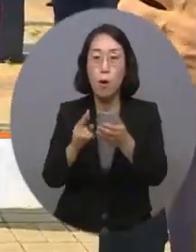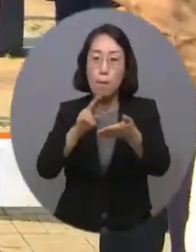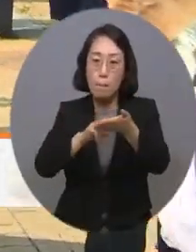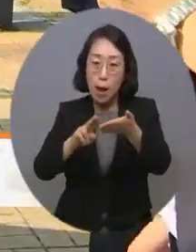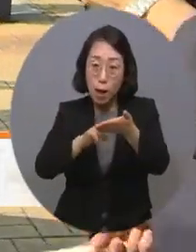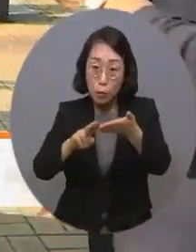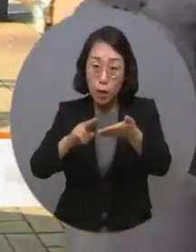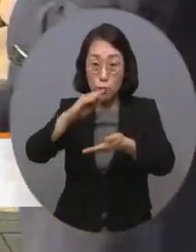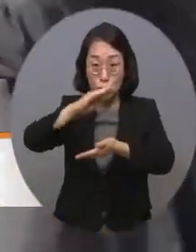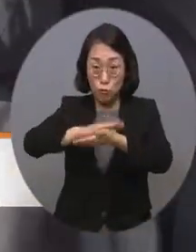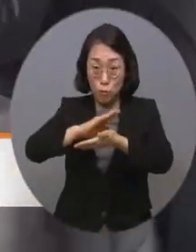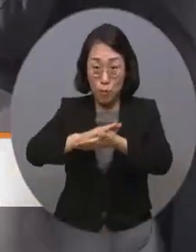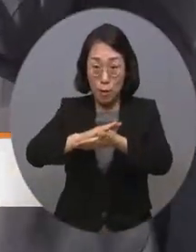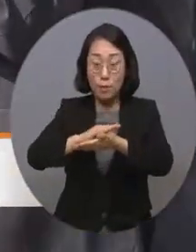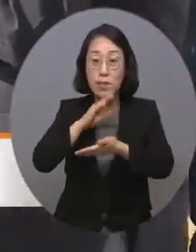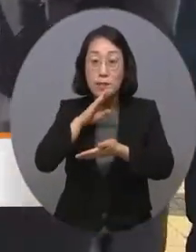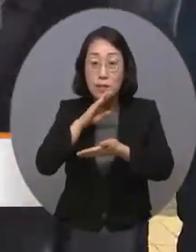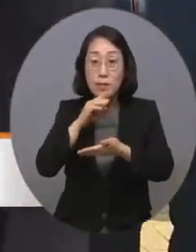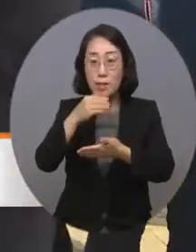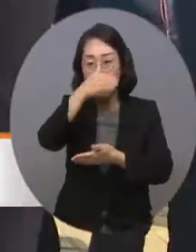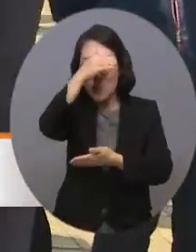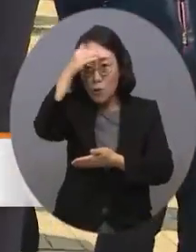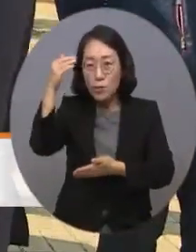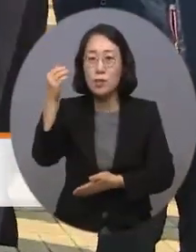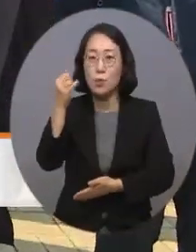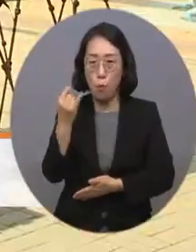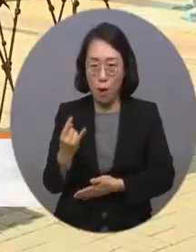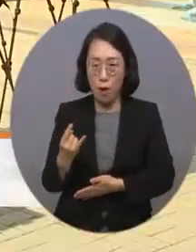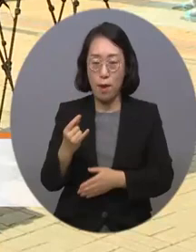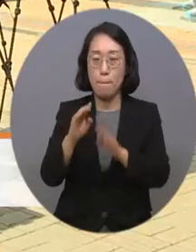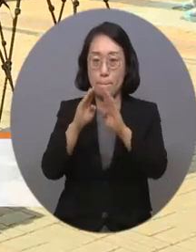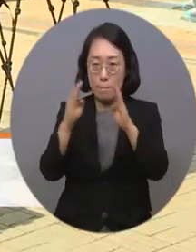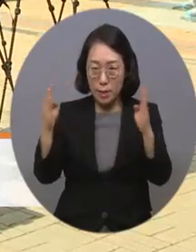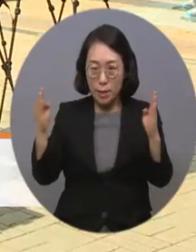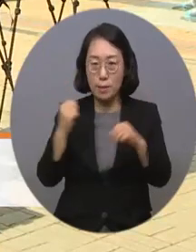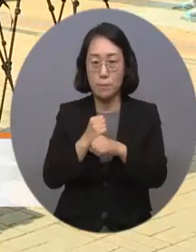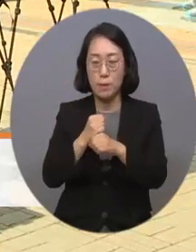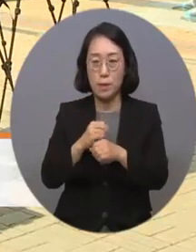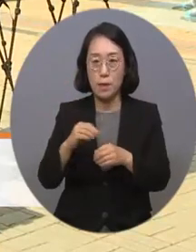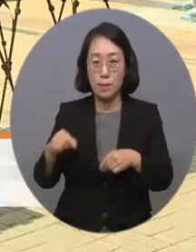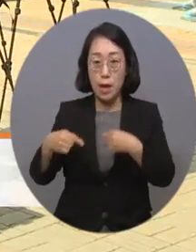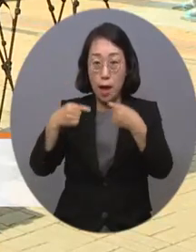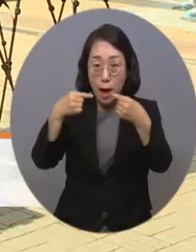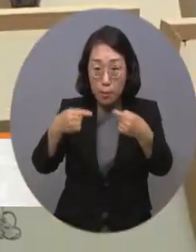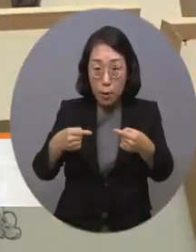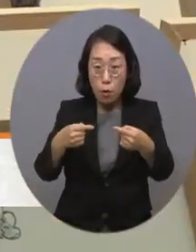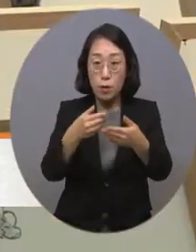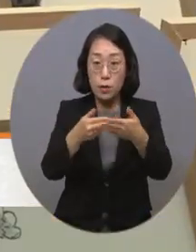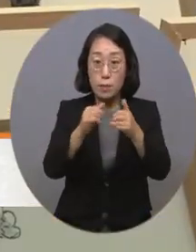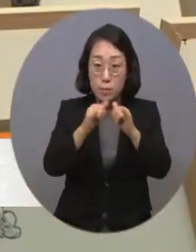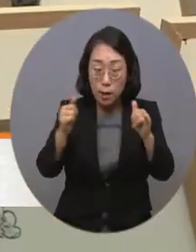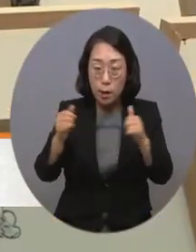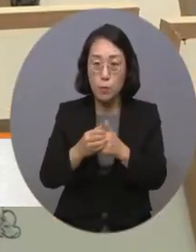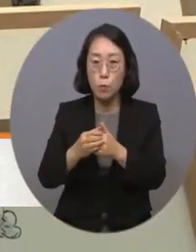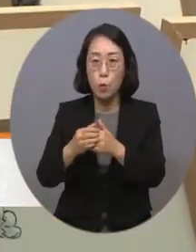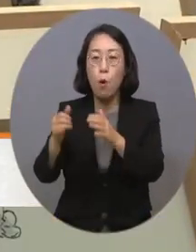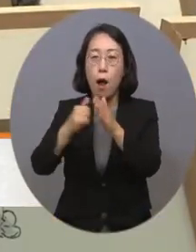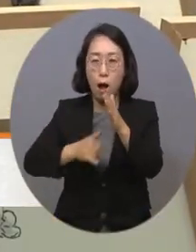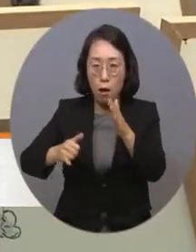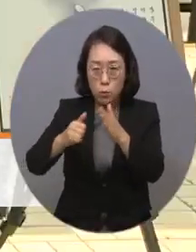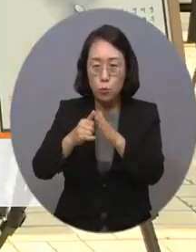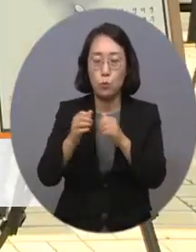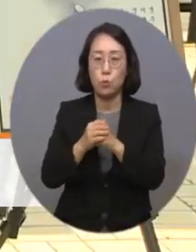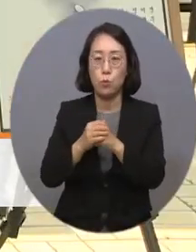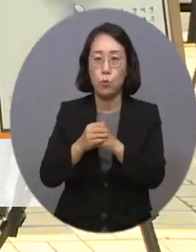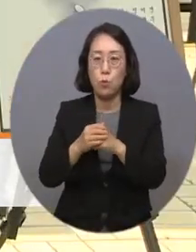필 때까지 발간 원화 전시회를 개최했습니다. 참여 작가와 유족, 시민단체 등이 참석한 가운데